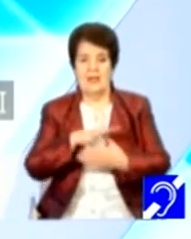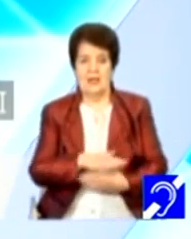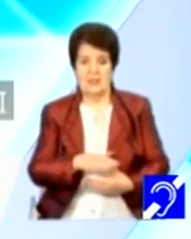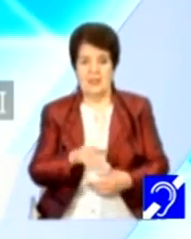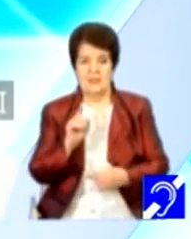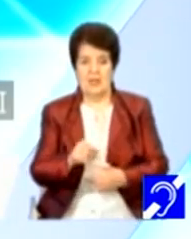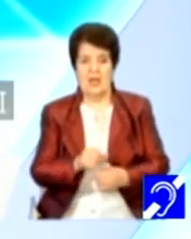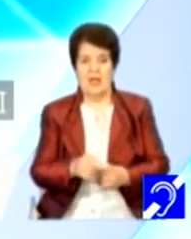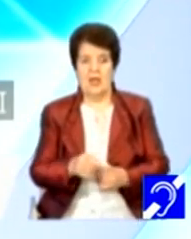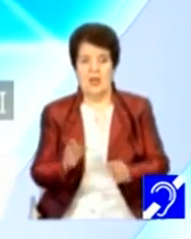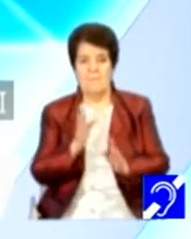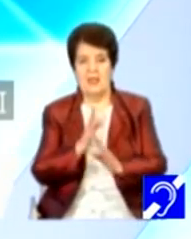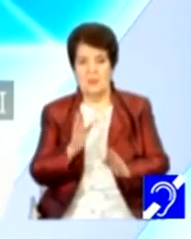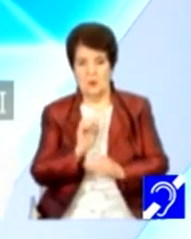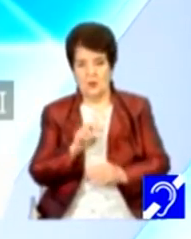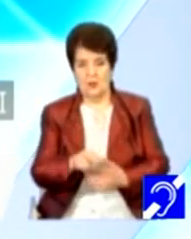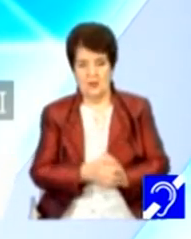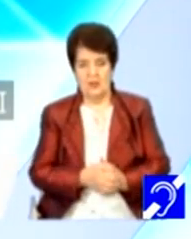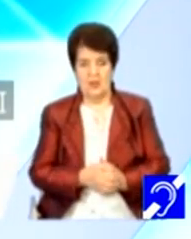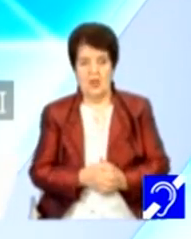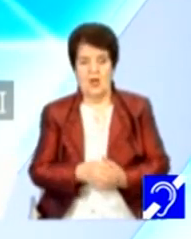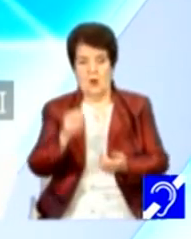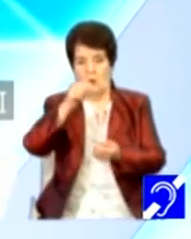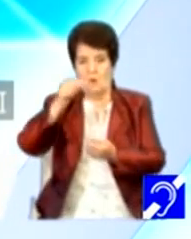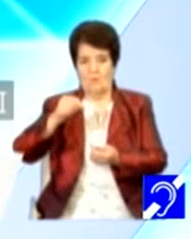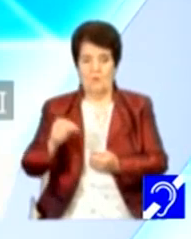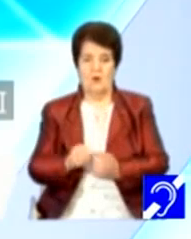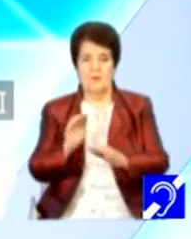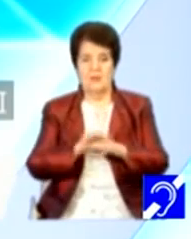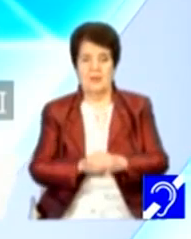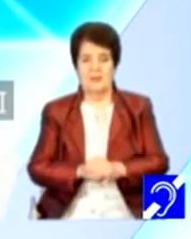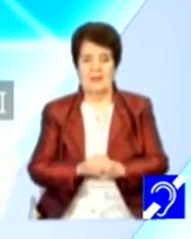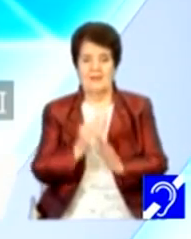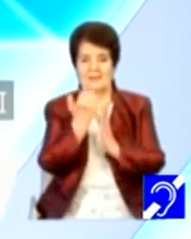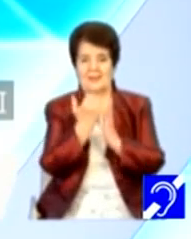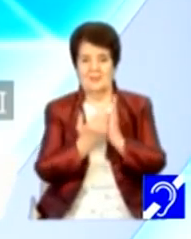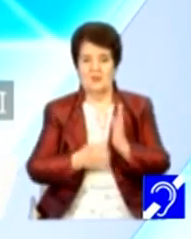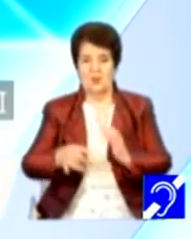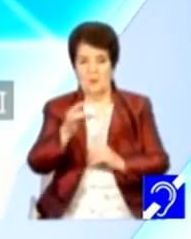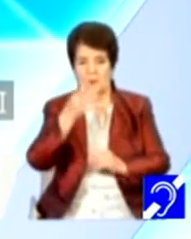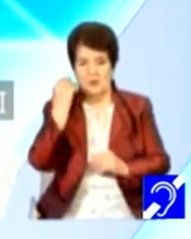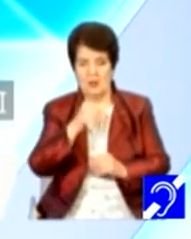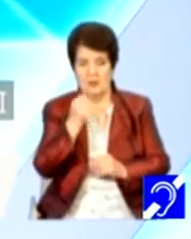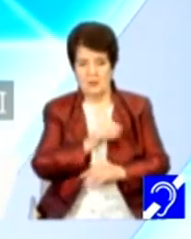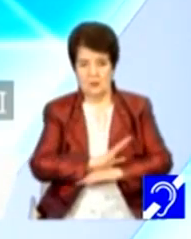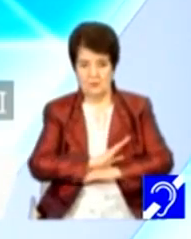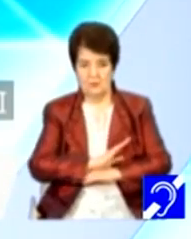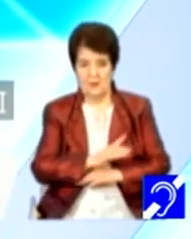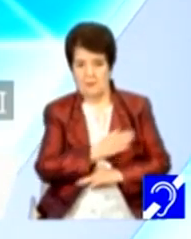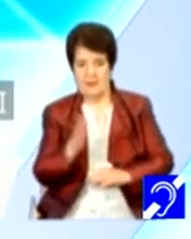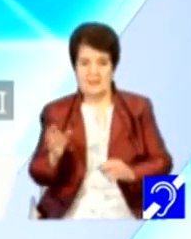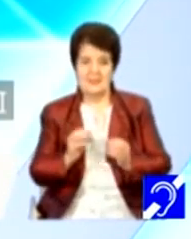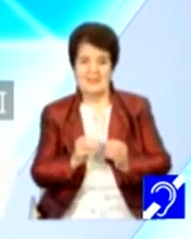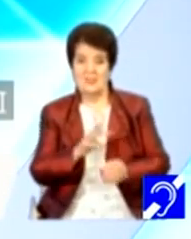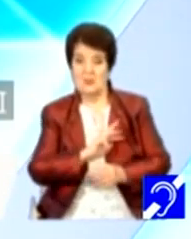a mediului. Conform datelor statistice, în Republica Moldova anual mor peste 10.000